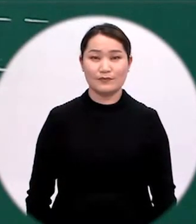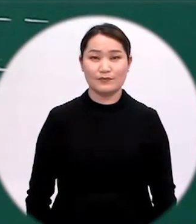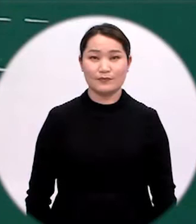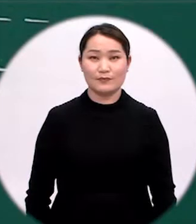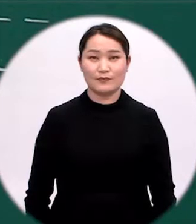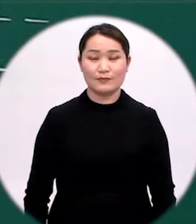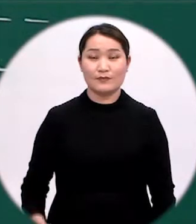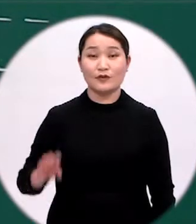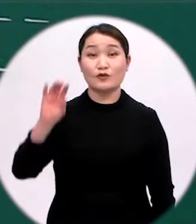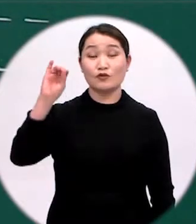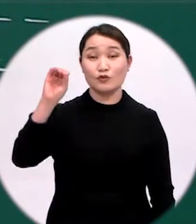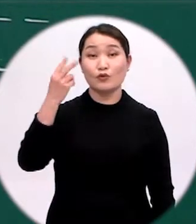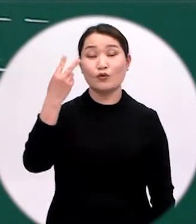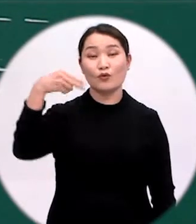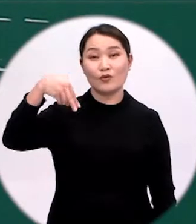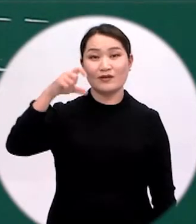Лэх.